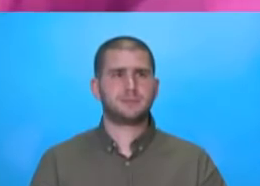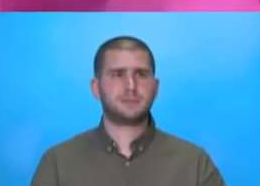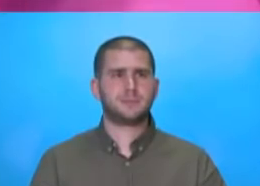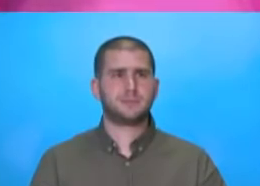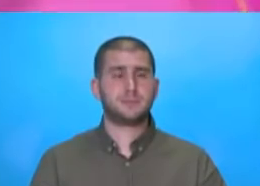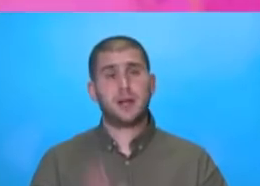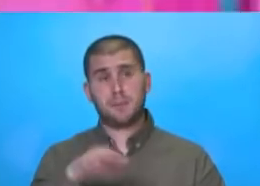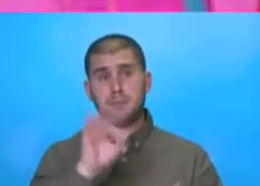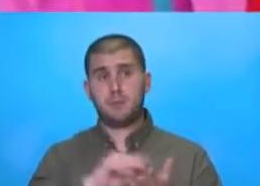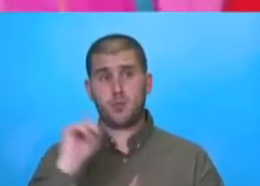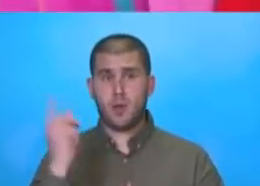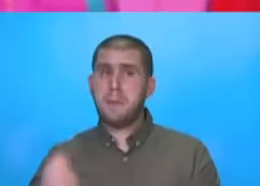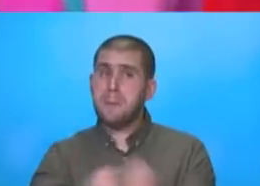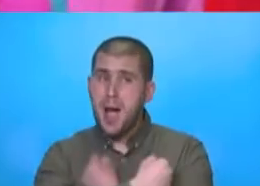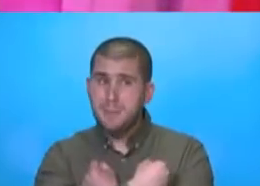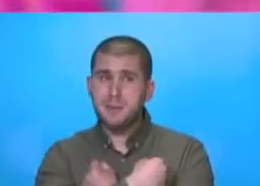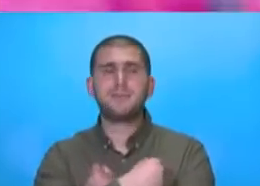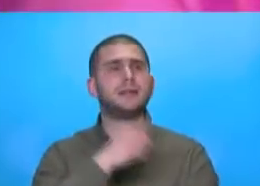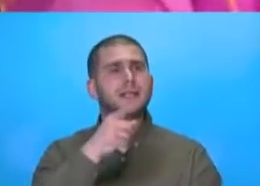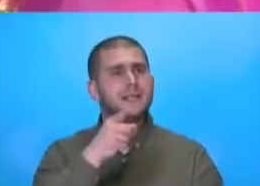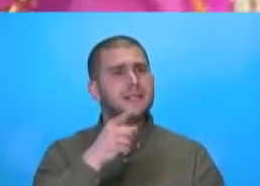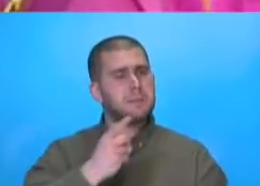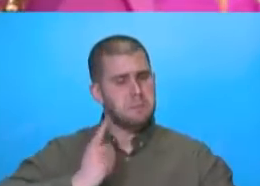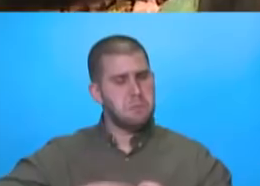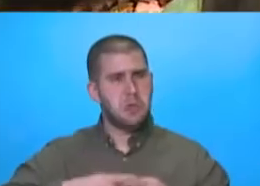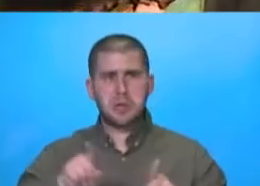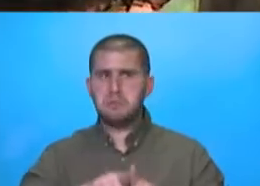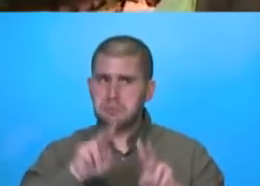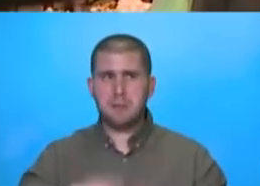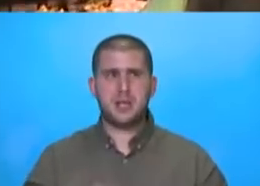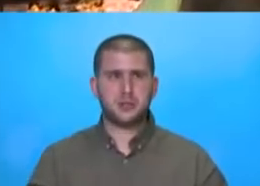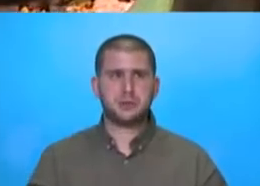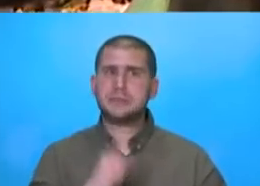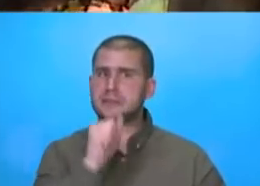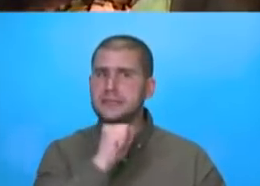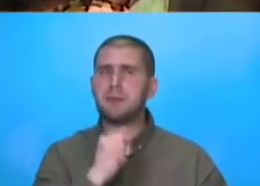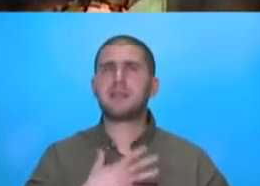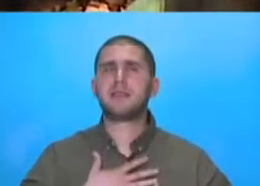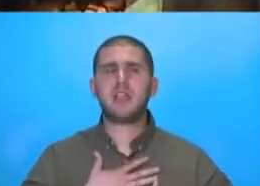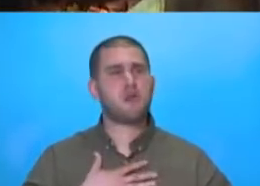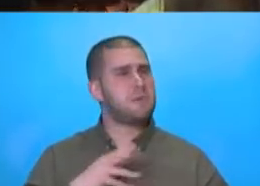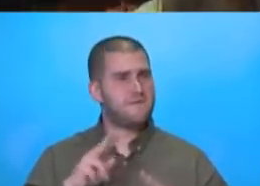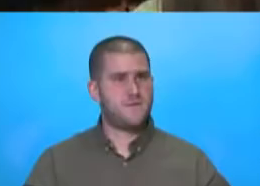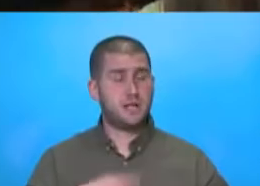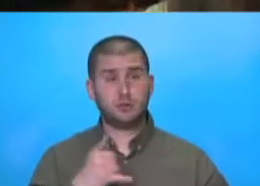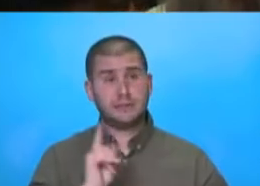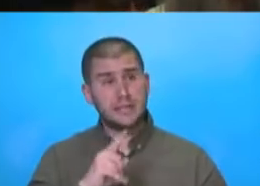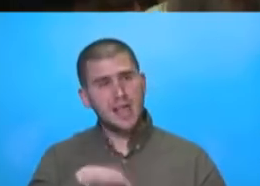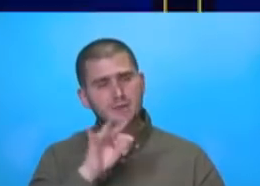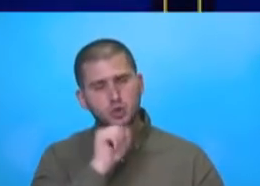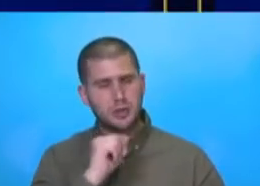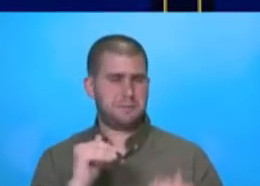גם ברגע שכולם מחבקים אותה וקופצים עליה, היא מדויקת כמו אני לא יודע מה. והיא זמרת ונשמה, ועכשיו צריך לבחור לו שיר